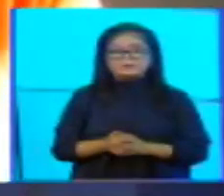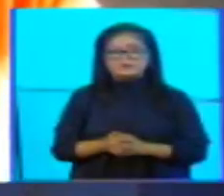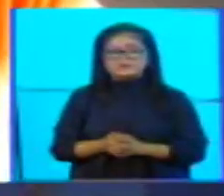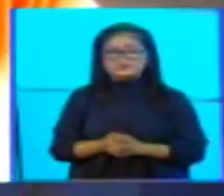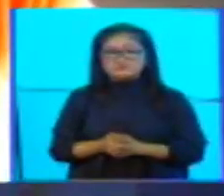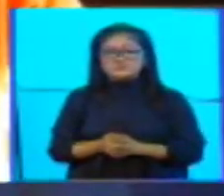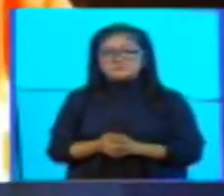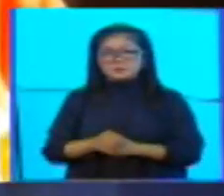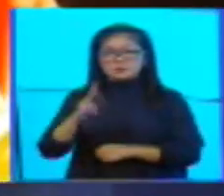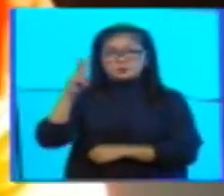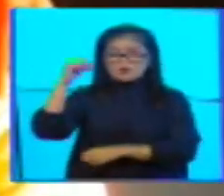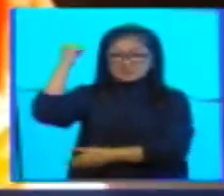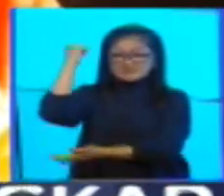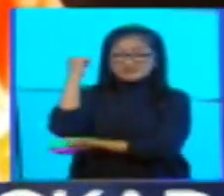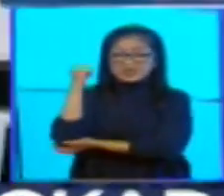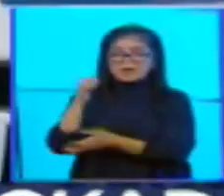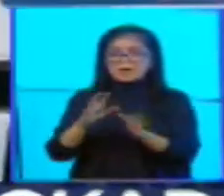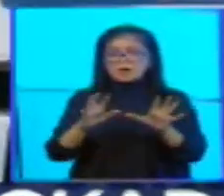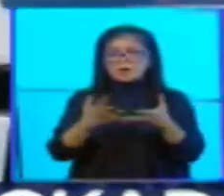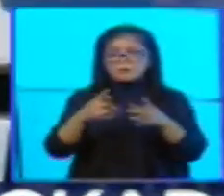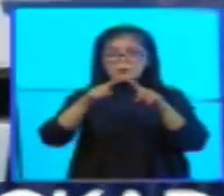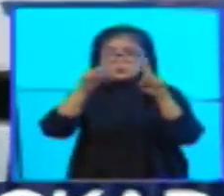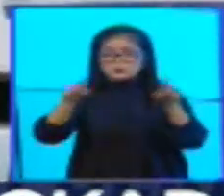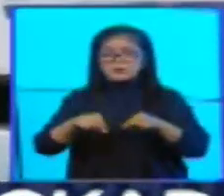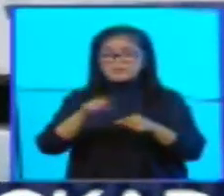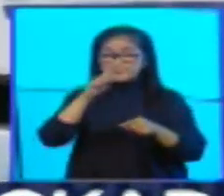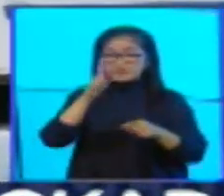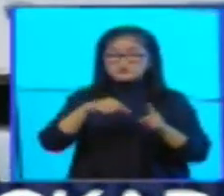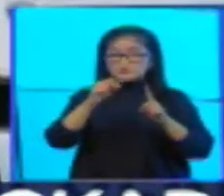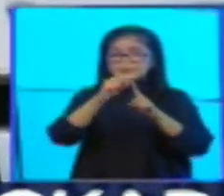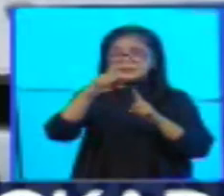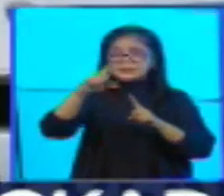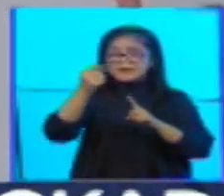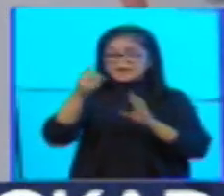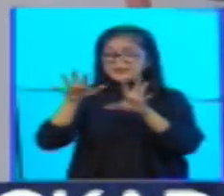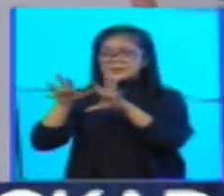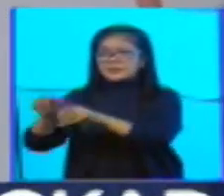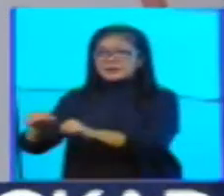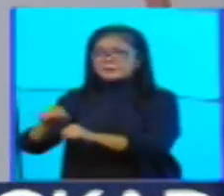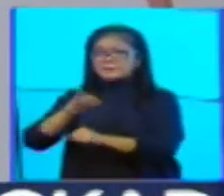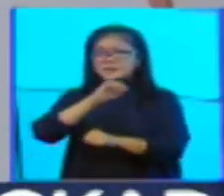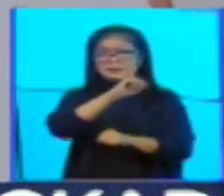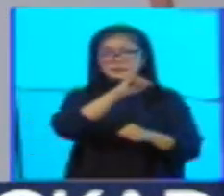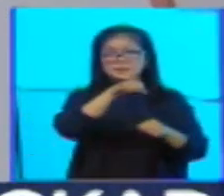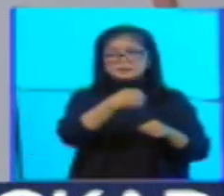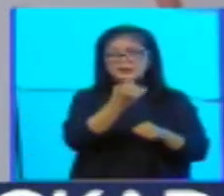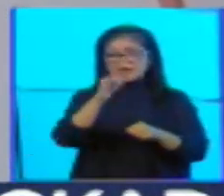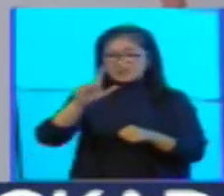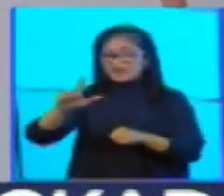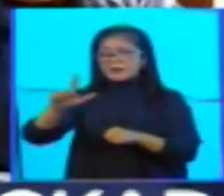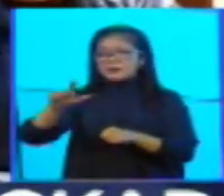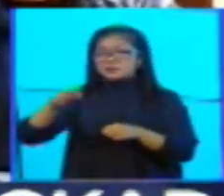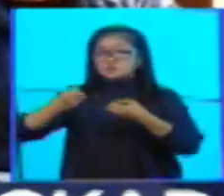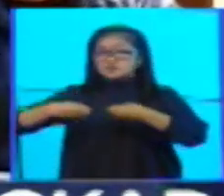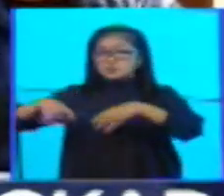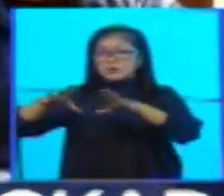Dua tersangka sindikat pemalsu surat hasil tes PCR ditangkap polisi. Dua tersangka ID dan JL nekat menjual surat hasil tes PCR palsu dengan